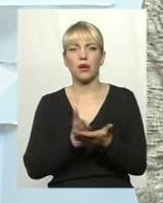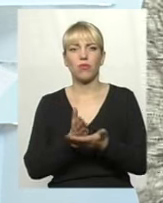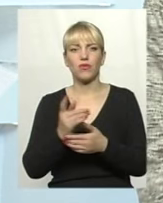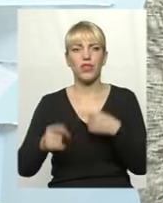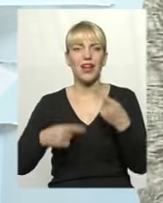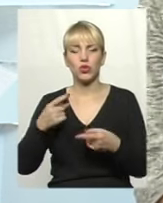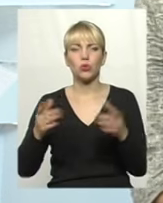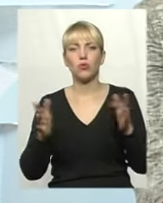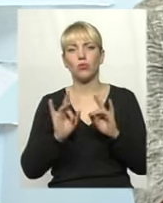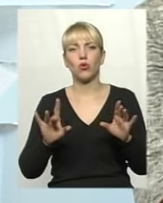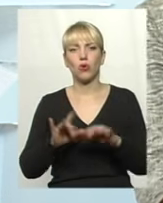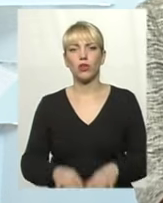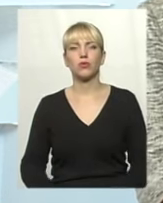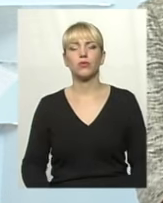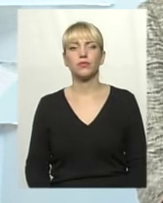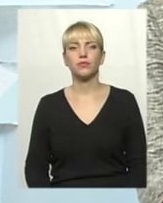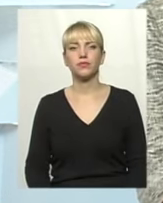наступному ролику. І далі продовжимо.